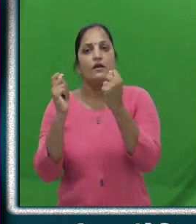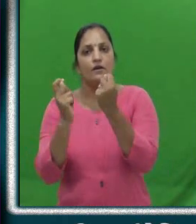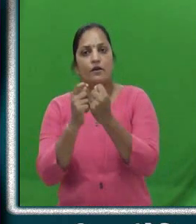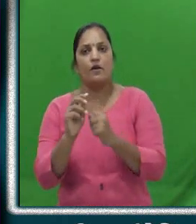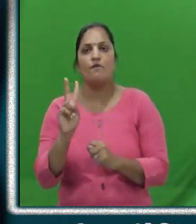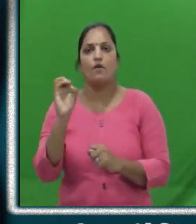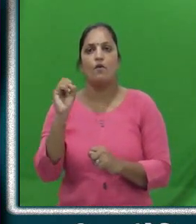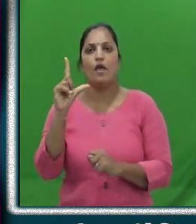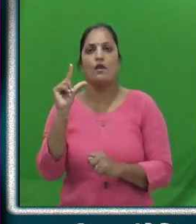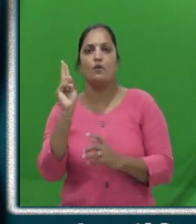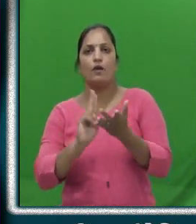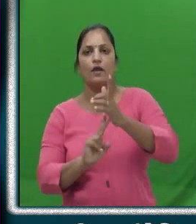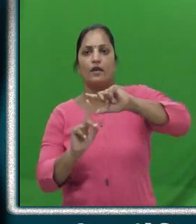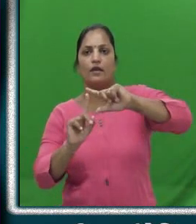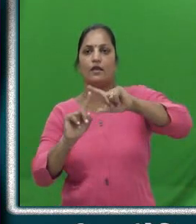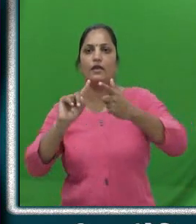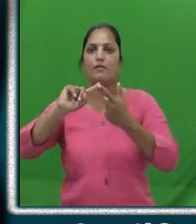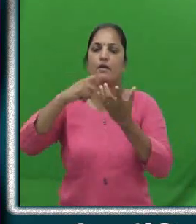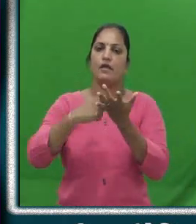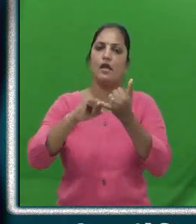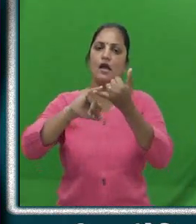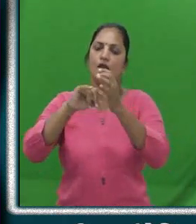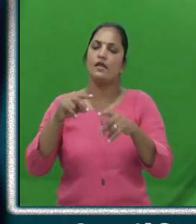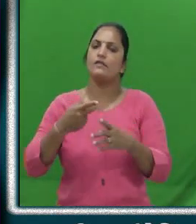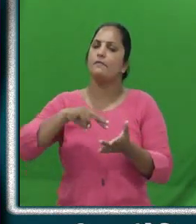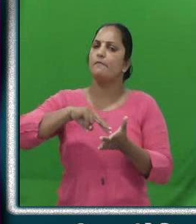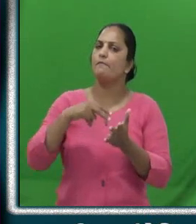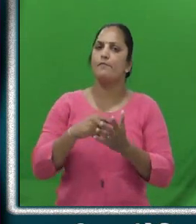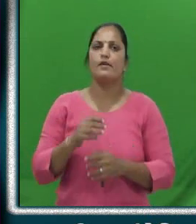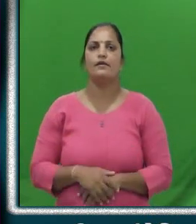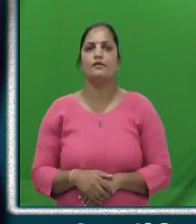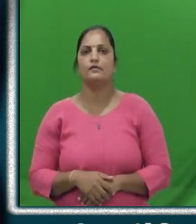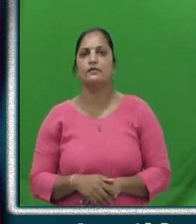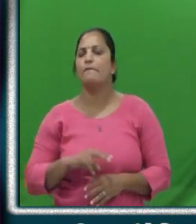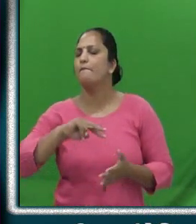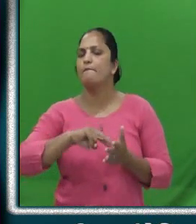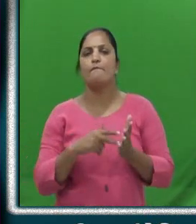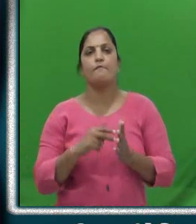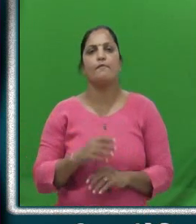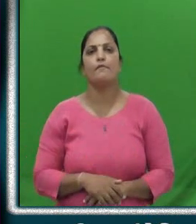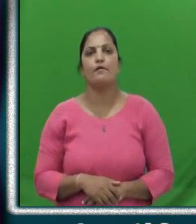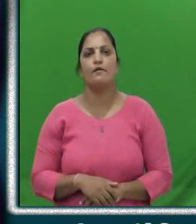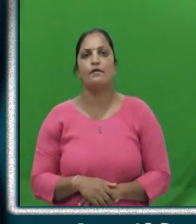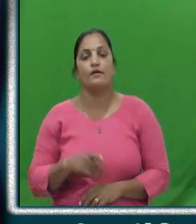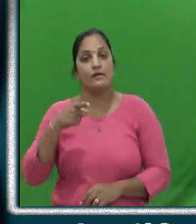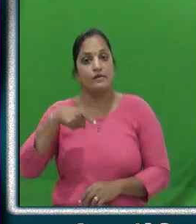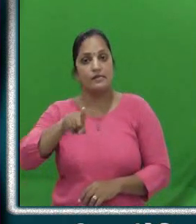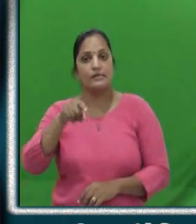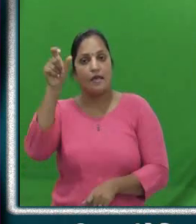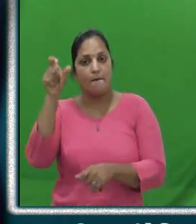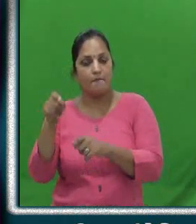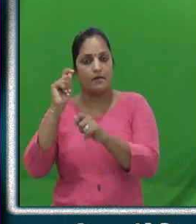टुकड़ी ऑफ वॉलंटियर्स शब्द याद रखो शू गणाय वॉलंटियर्स, वॉलंटियर्स मीन्स